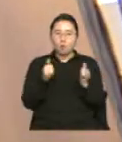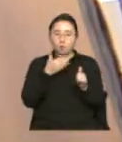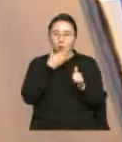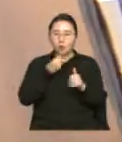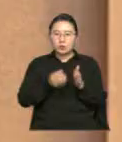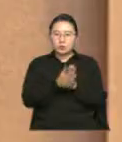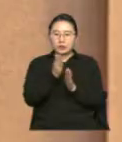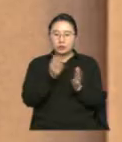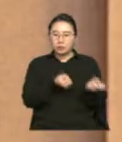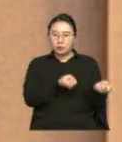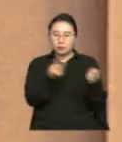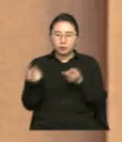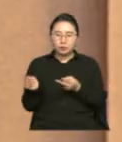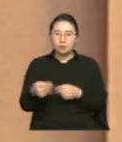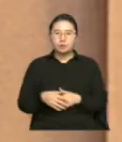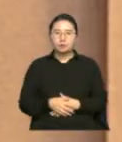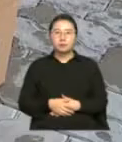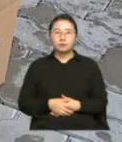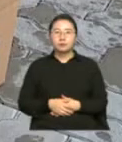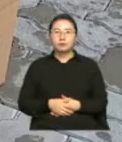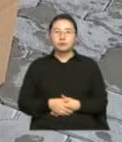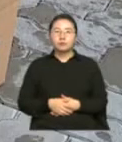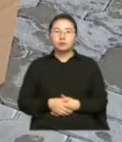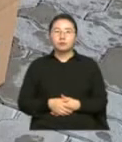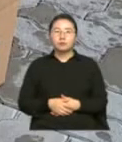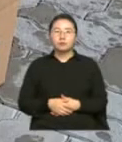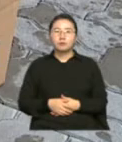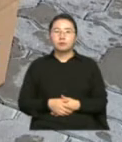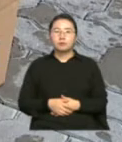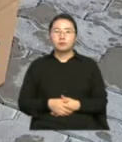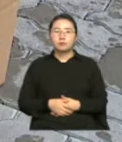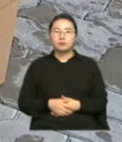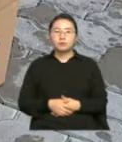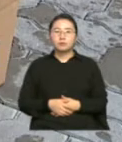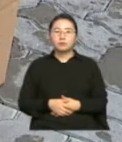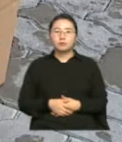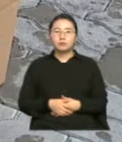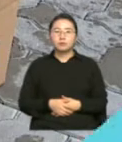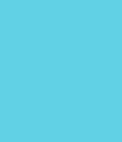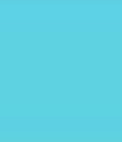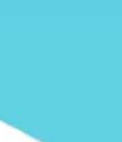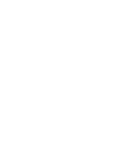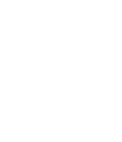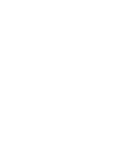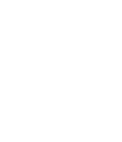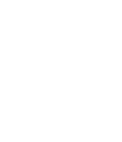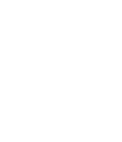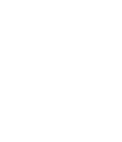복지시설로 배달돼 사랑을 전했습니다. 딜라이브 서울경기 케이블TV 엄종규입니다.